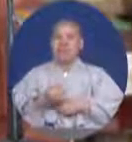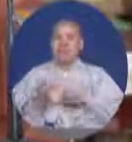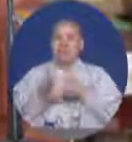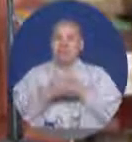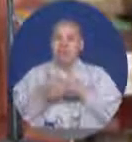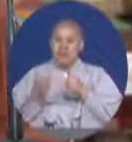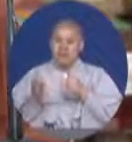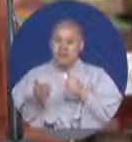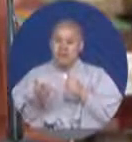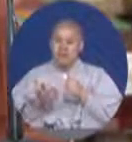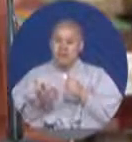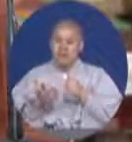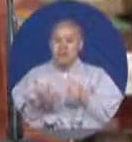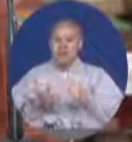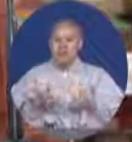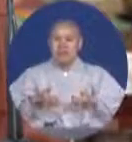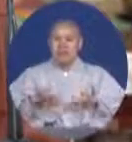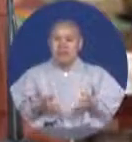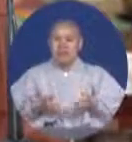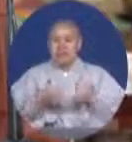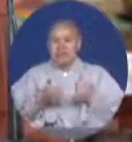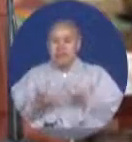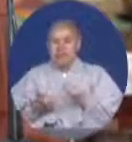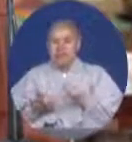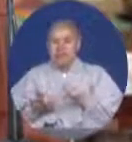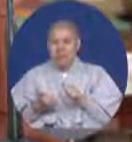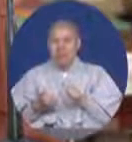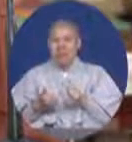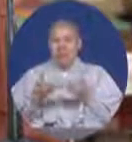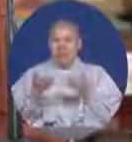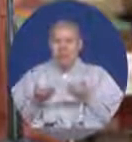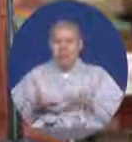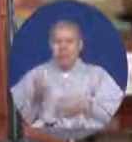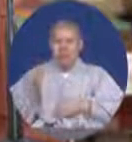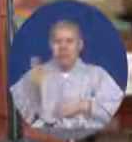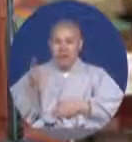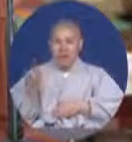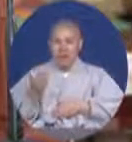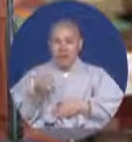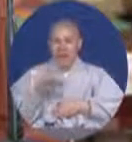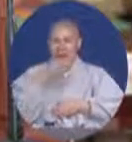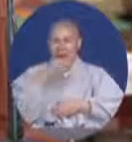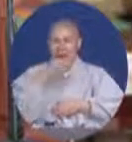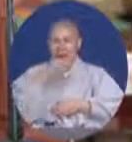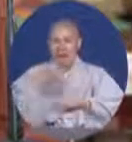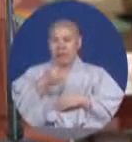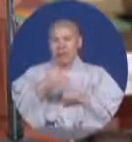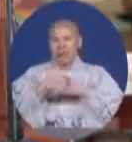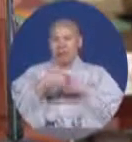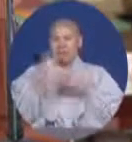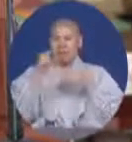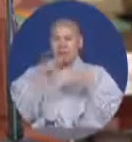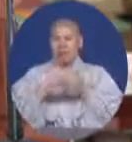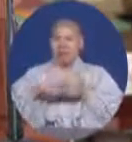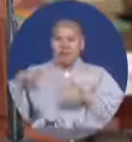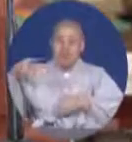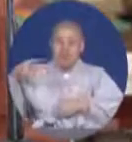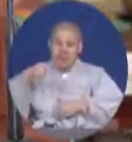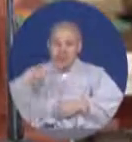애착 때문에 생사를 받는 거예요. 이 탐의 심을 더